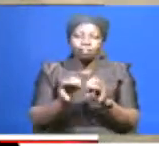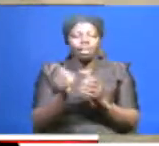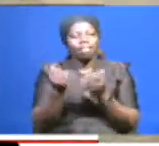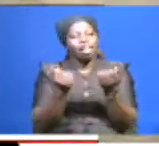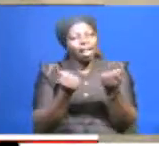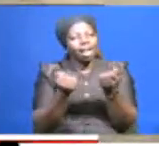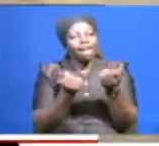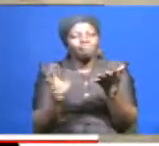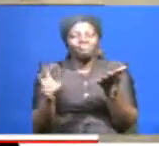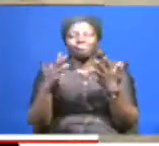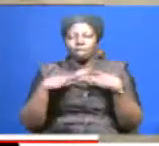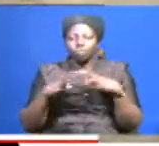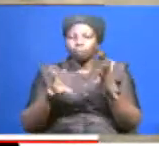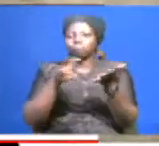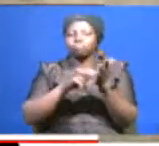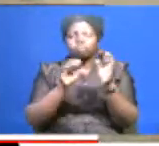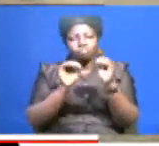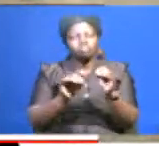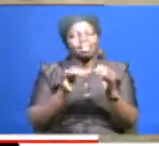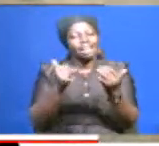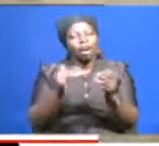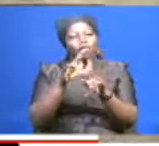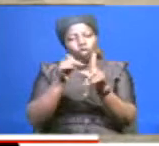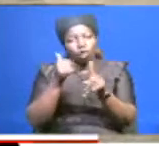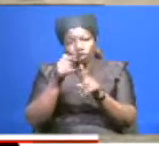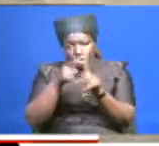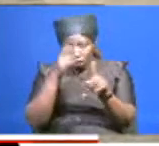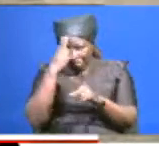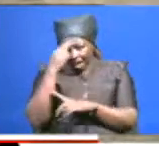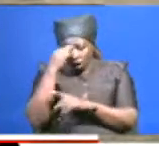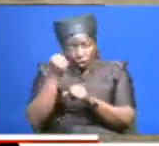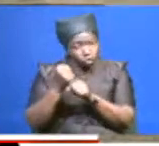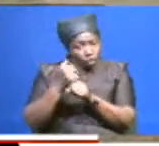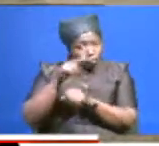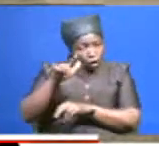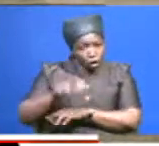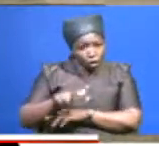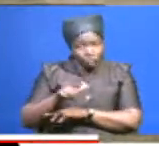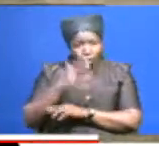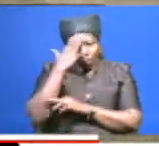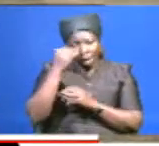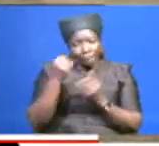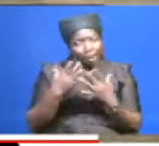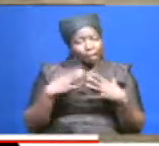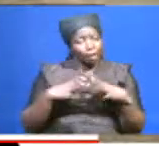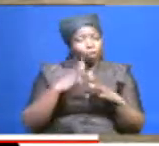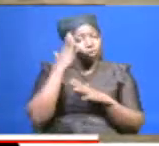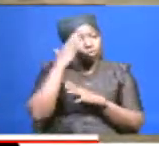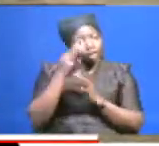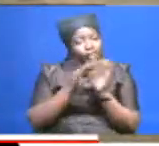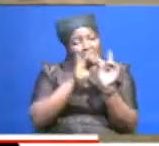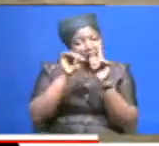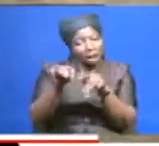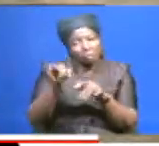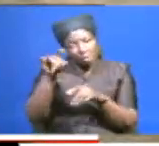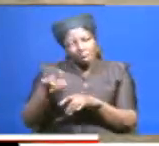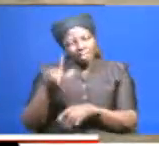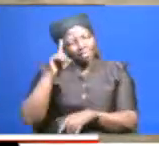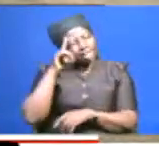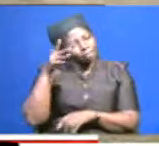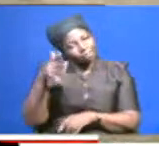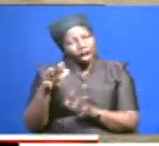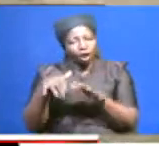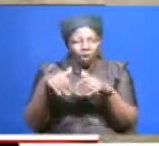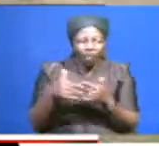saa hii kutoka Narok, kazi iko chini sana juu watu wengi wanajua wakija hapa either walale ama warudi tena. Kwa